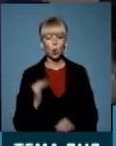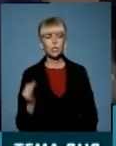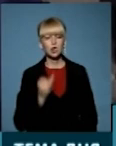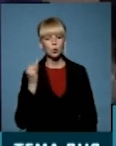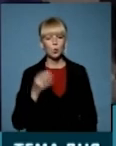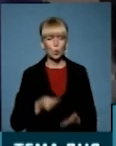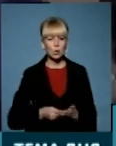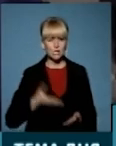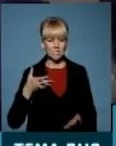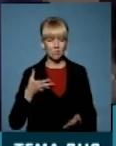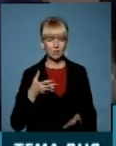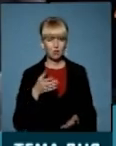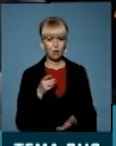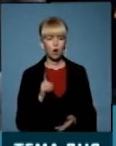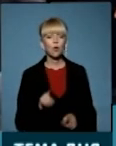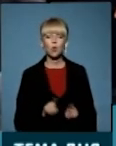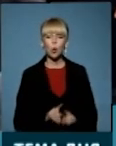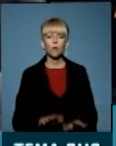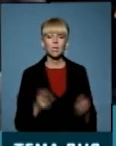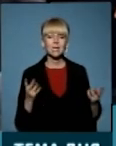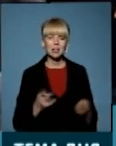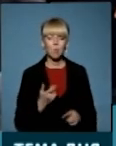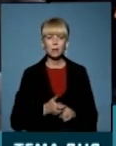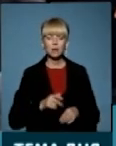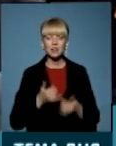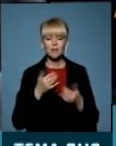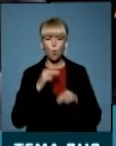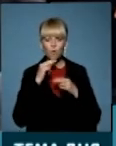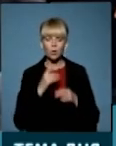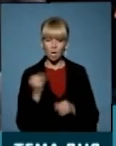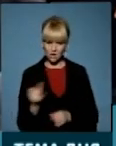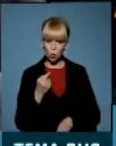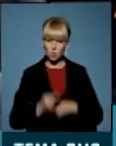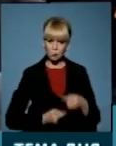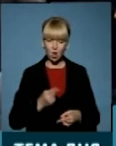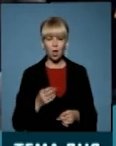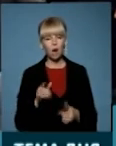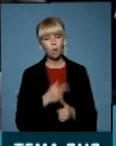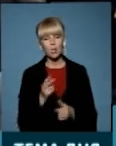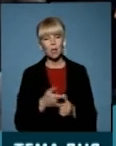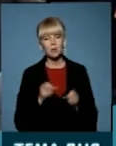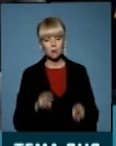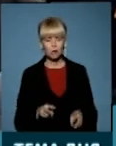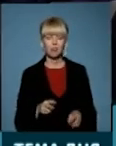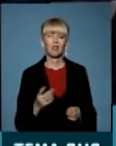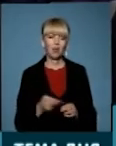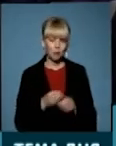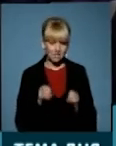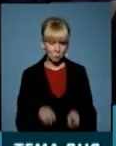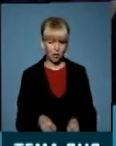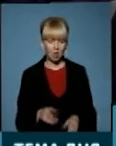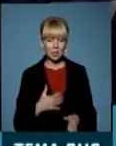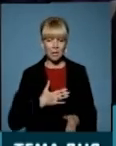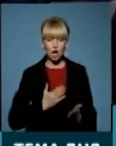історичну цінність. Там... На що в такому випадку потрібно більше звертати увагу? На історичну спадщину чи на безпеку? Звичайно, на безпеку.